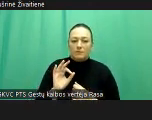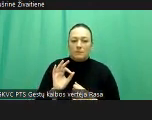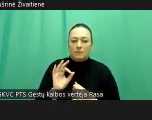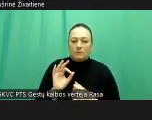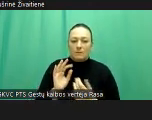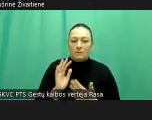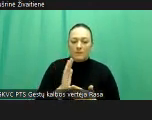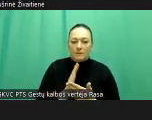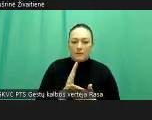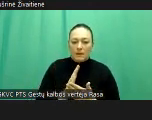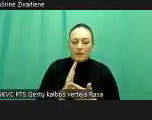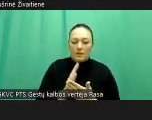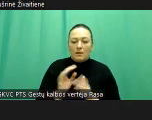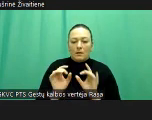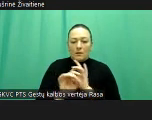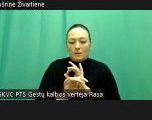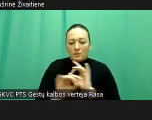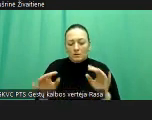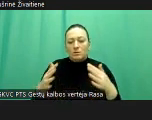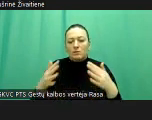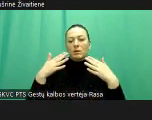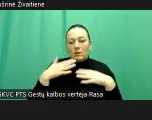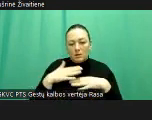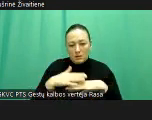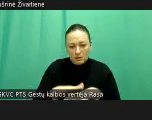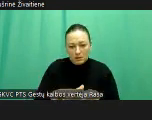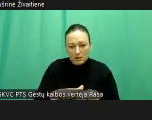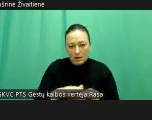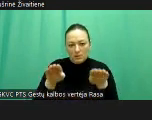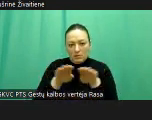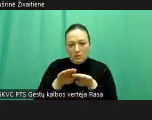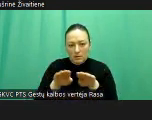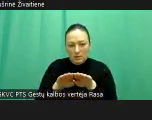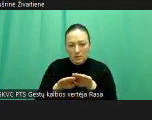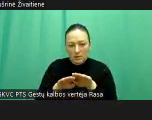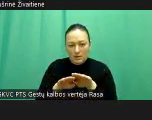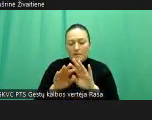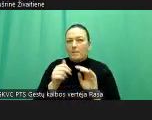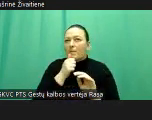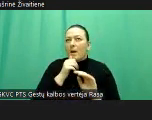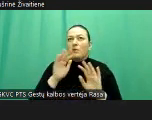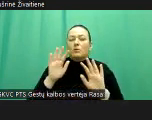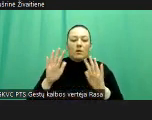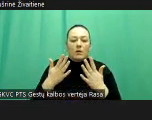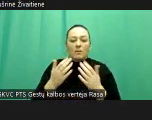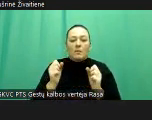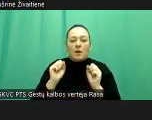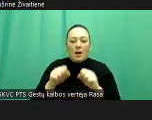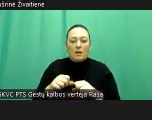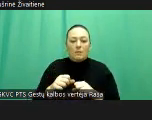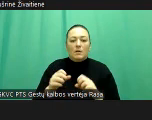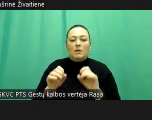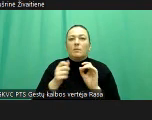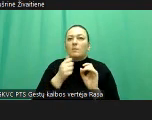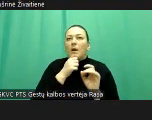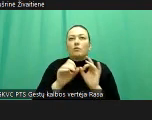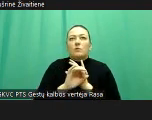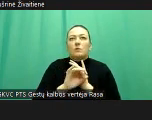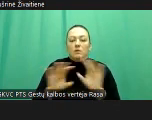yra skirtingi integracijos lygiai. Ir kaip, pavyzdžiui, dalykai gali būti integruoti. Yra skirtingi